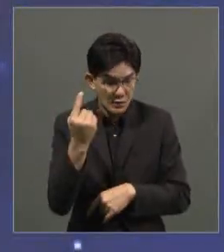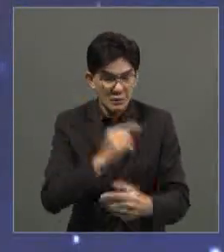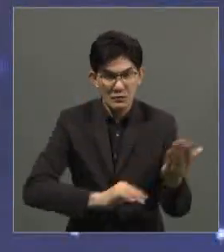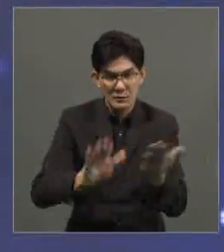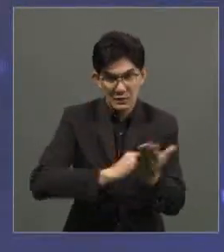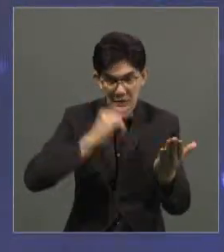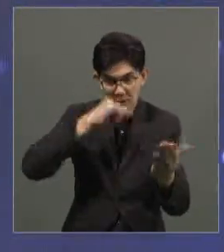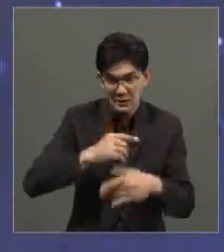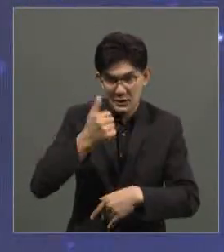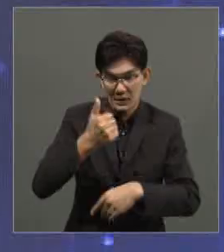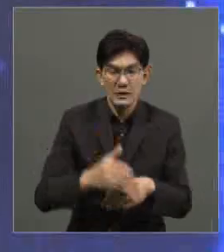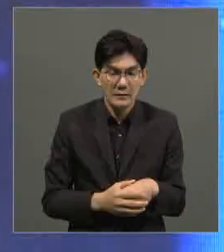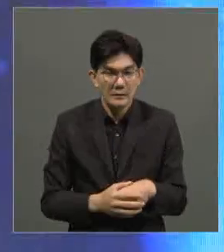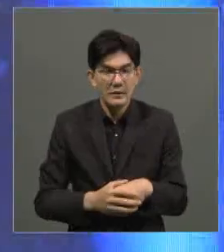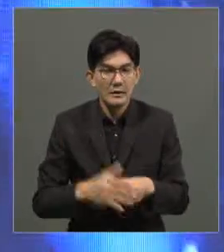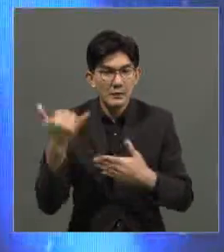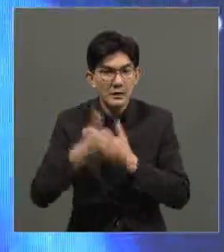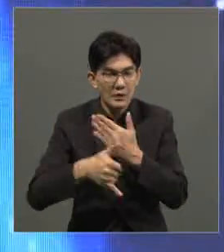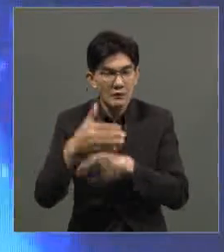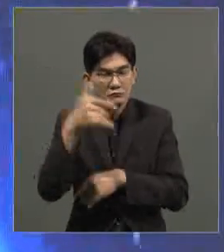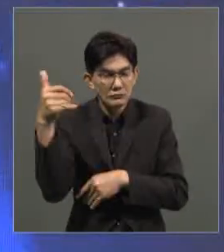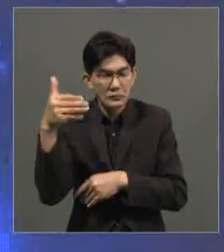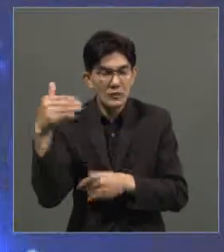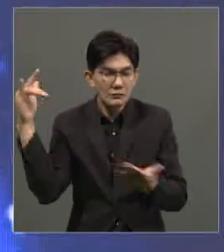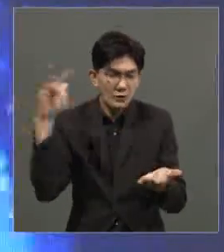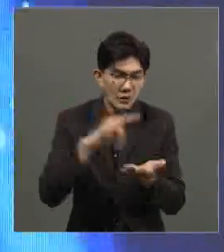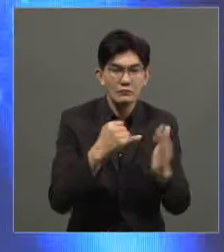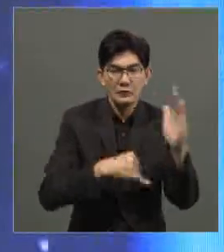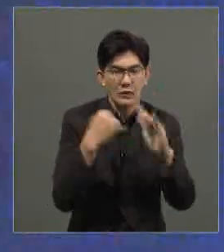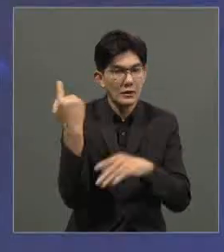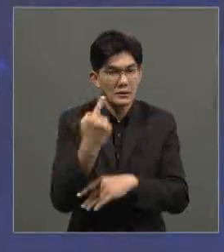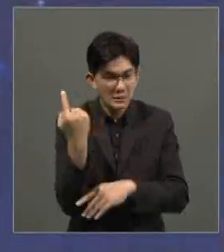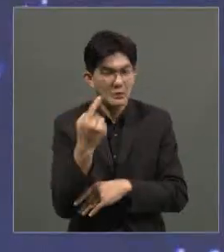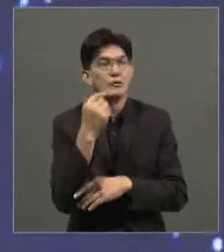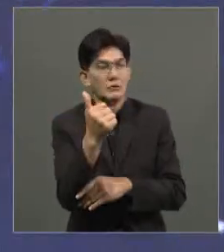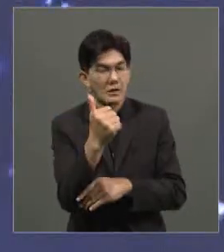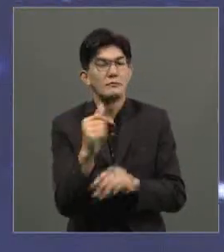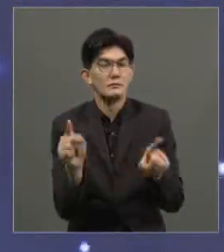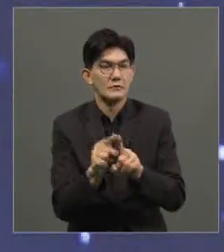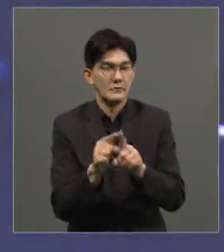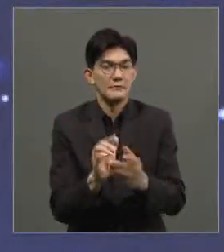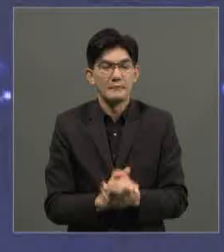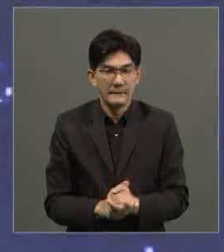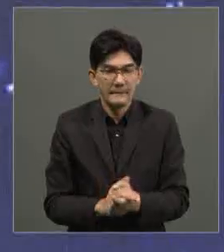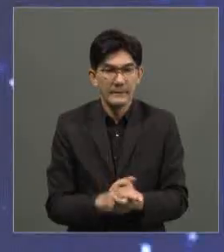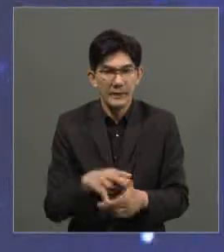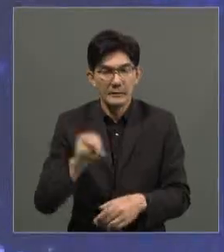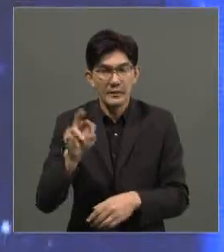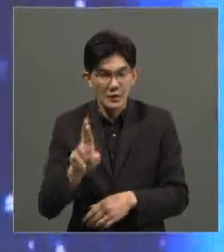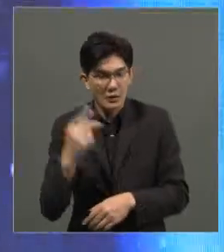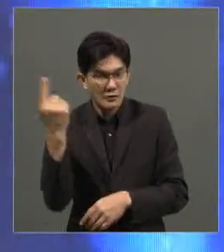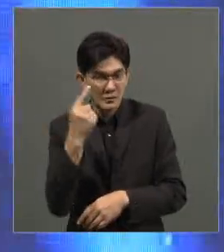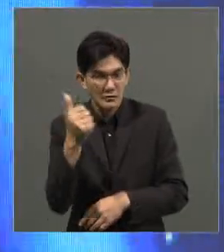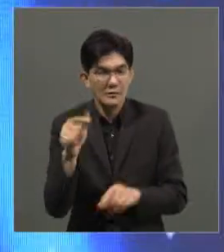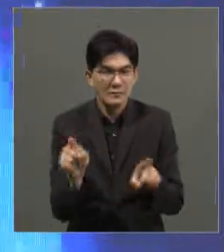แล้วก็คนต่างชาติสามารถมาเที่ยวได้ทุกจังหวัดของเราไม่จำเป็นต้องเป็นจังหวัดหลักๆเท่านั้นเมืองรองก็น่าเที่ยวอี